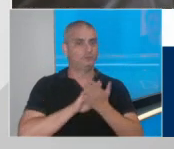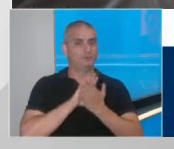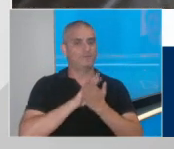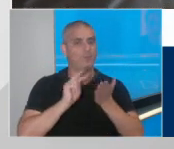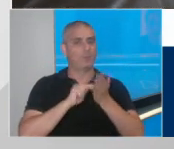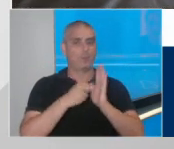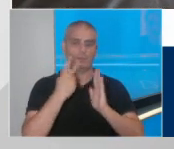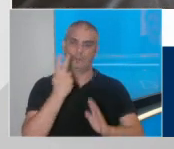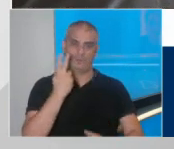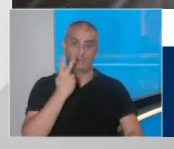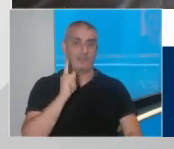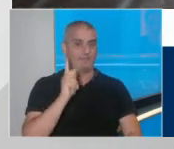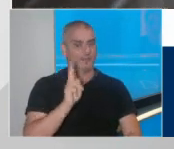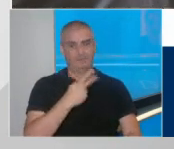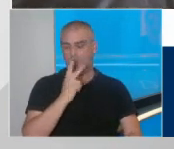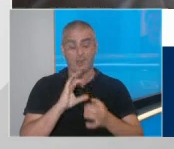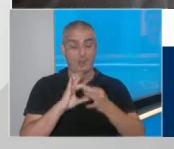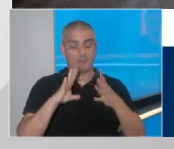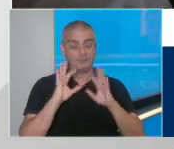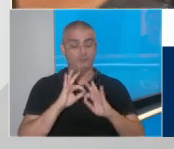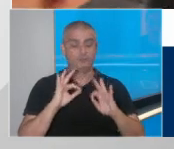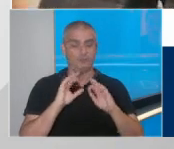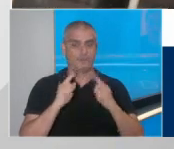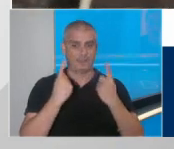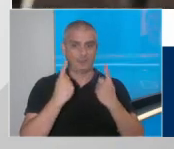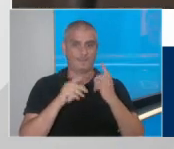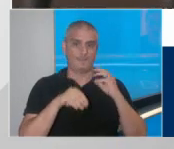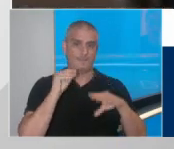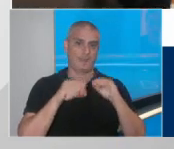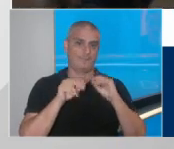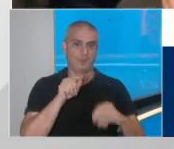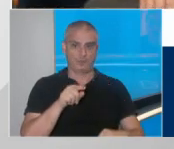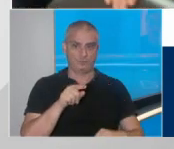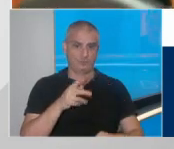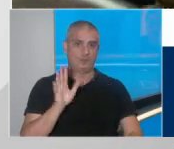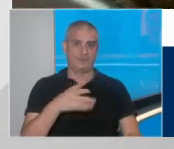פוליטית כמובן, אבל אי אפשר לנתק שום אירוע ממערכת הבחירות הזאת